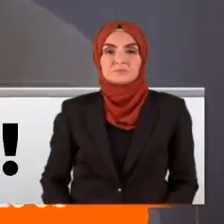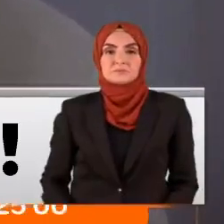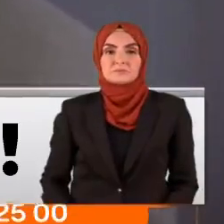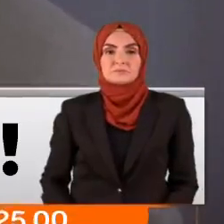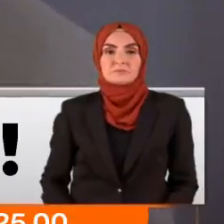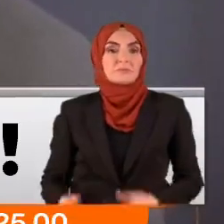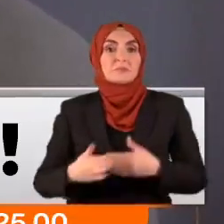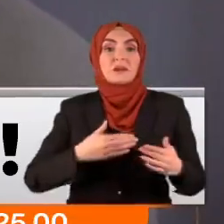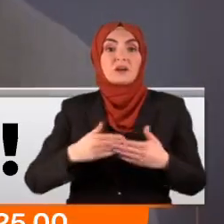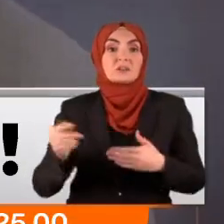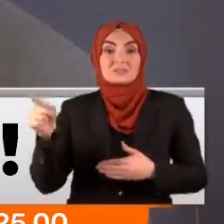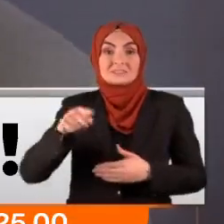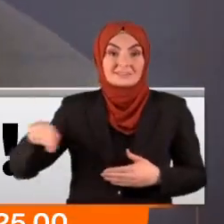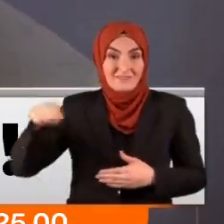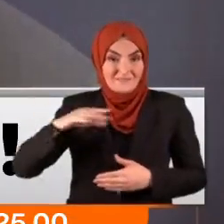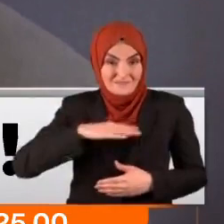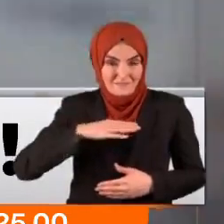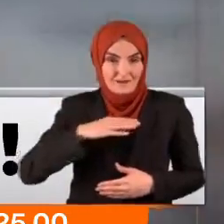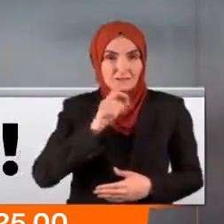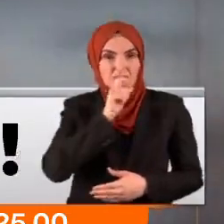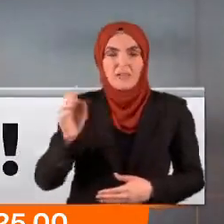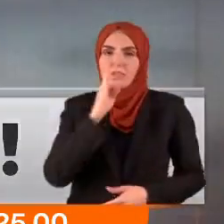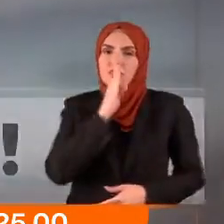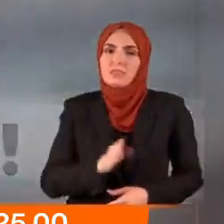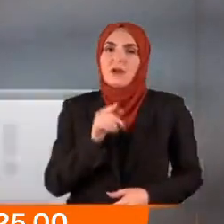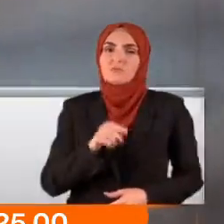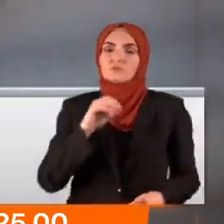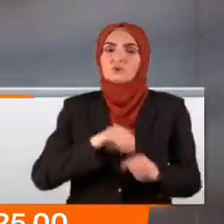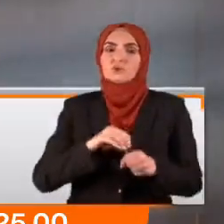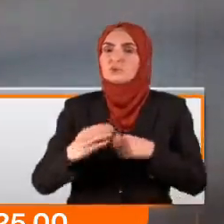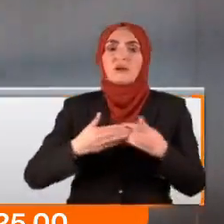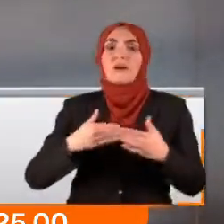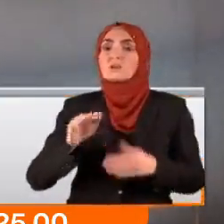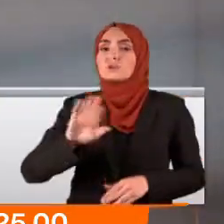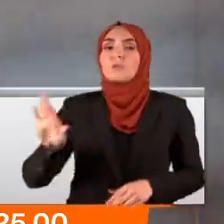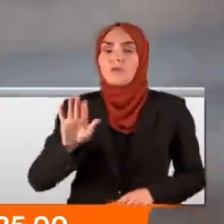Karışanlara dediler ki namus davasıdır, hiç kimse karışmayacak.